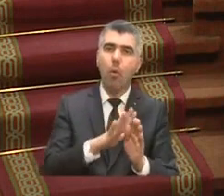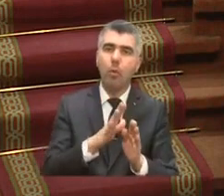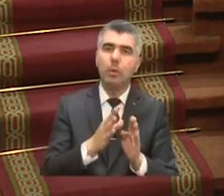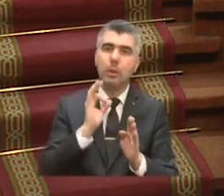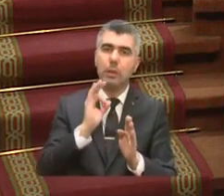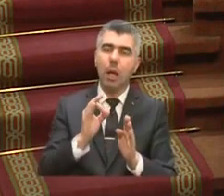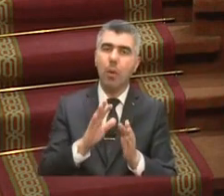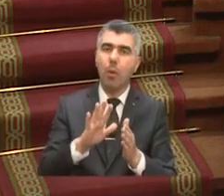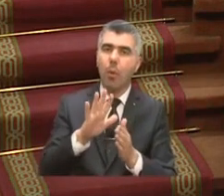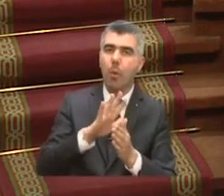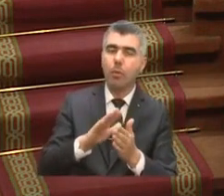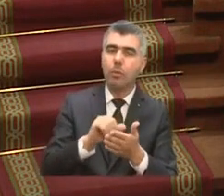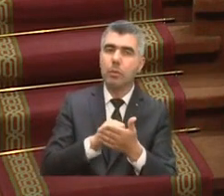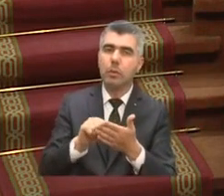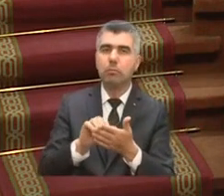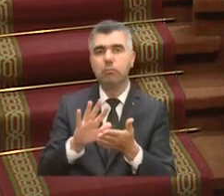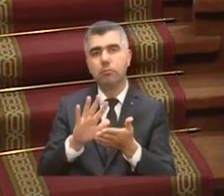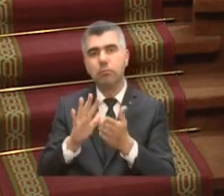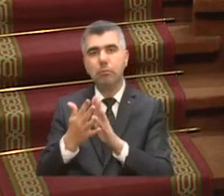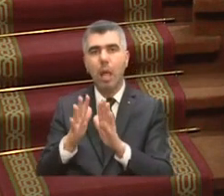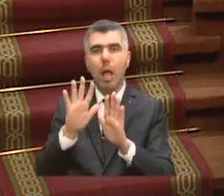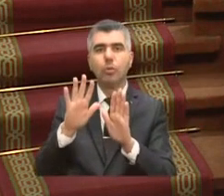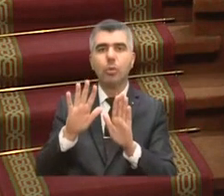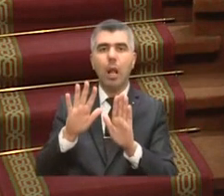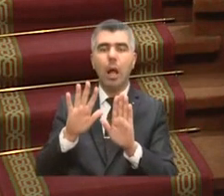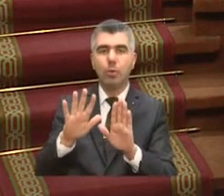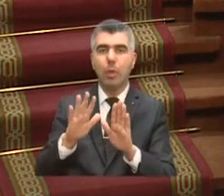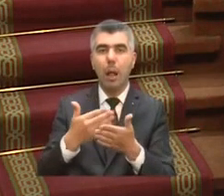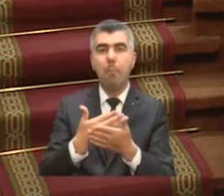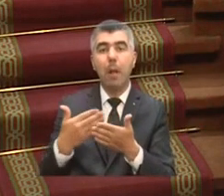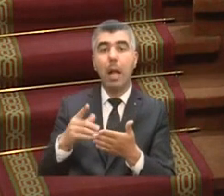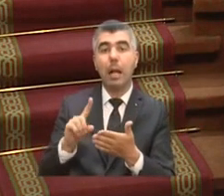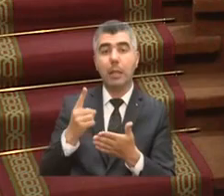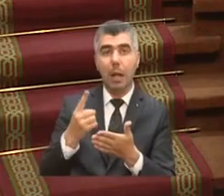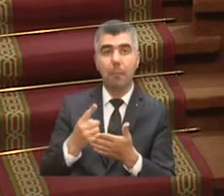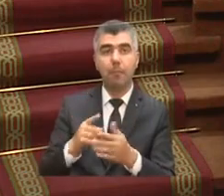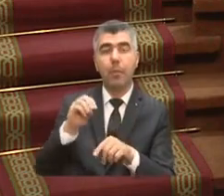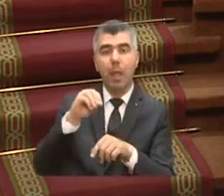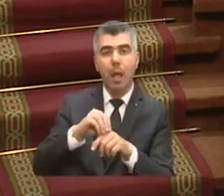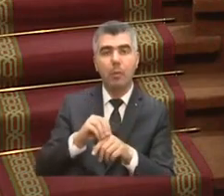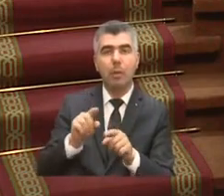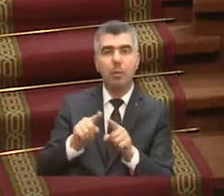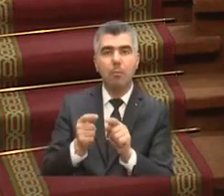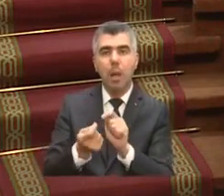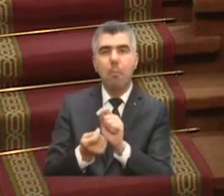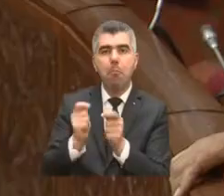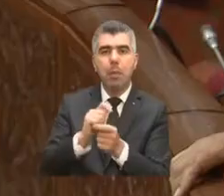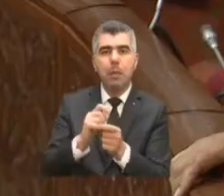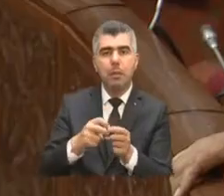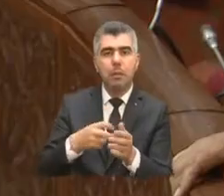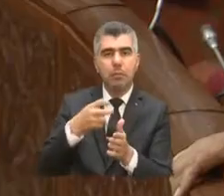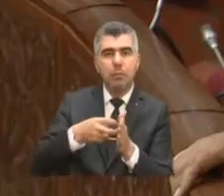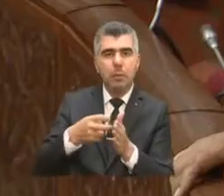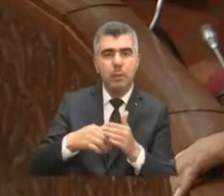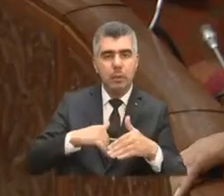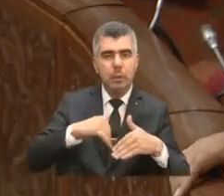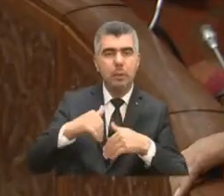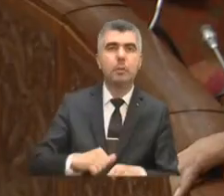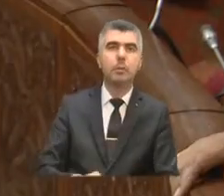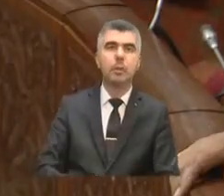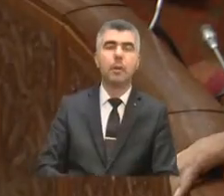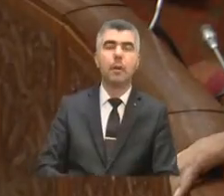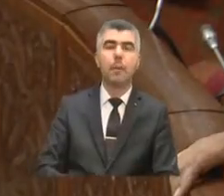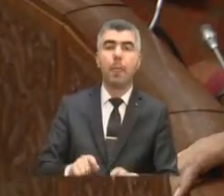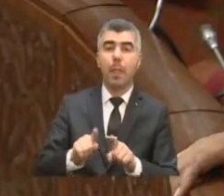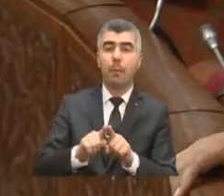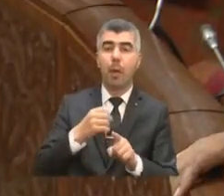والراحه باستثمار يقدر ب 10 مليار درهم، بالاضافه الى استكمال برنامج اعاده تاهيل القطارات والعربات الحاليه. وعلى المستوى المتوسط